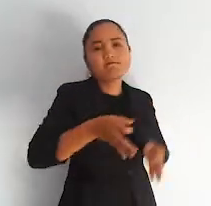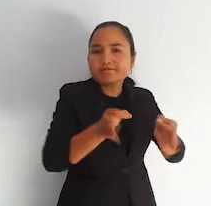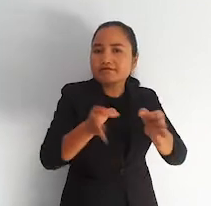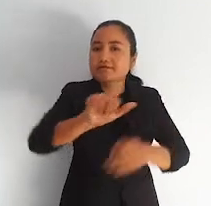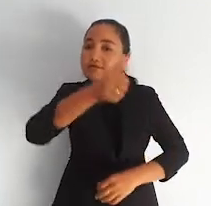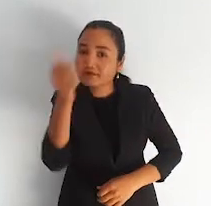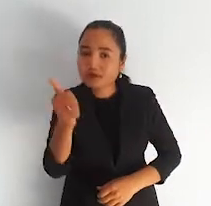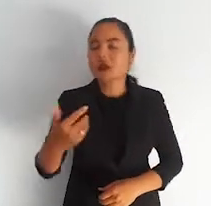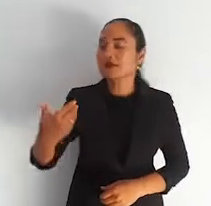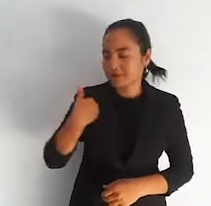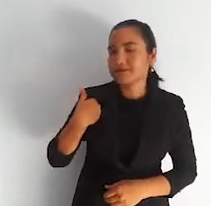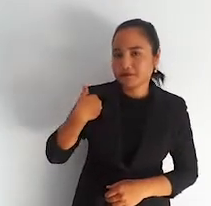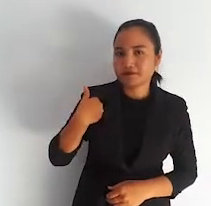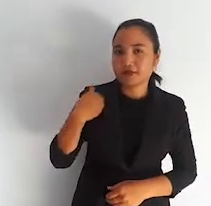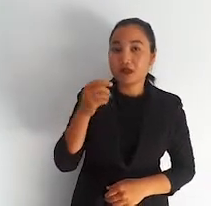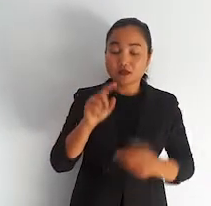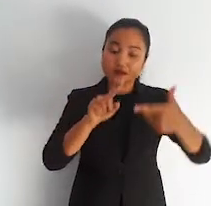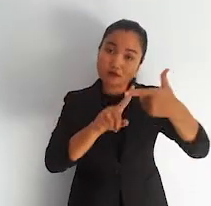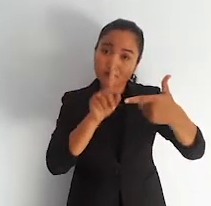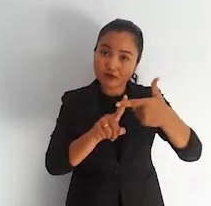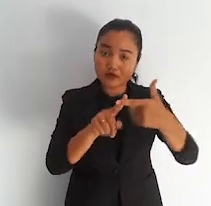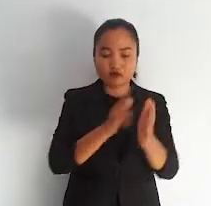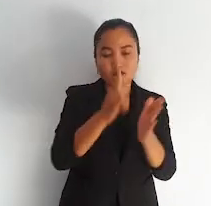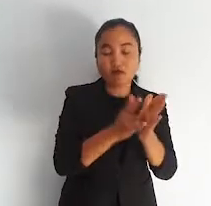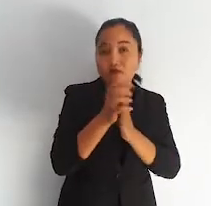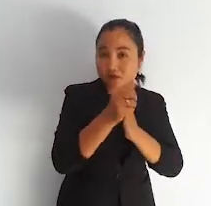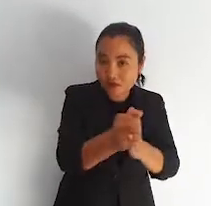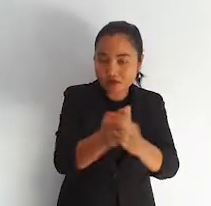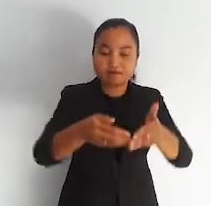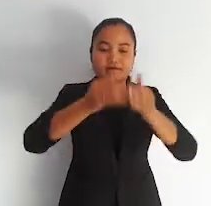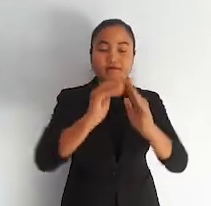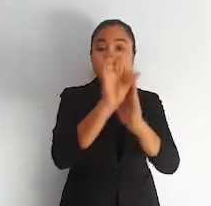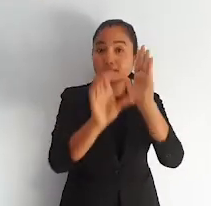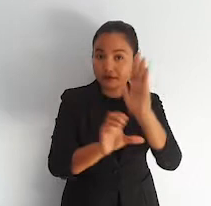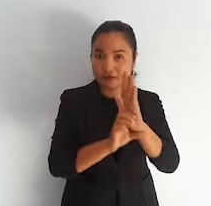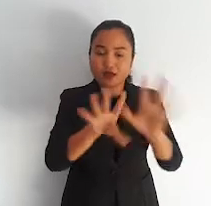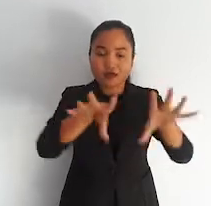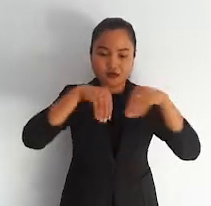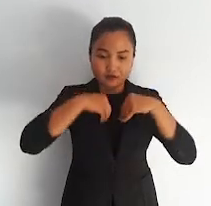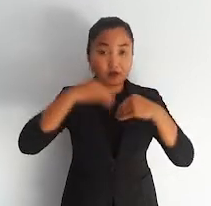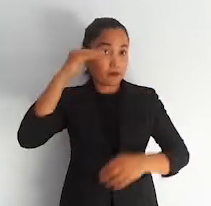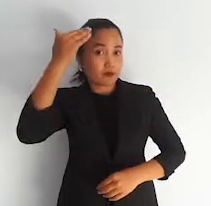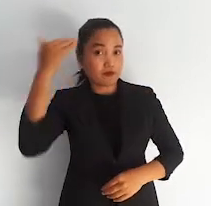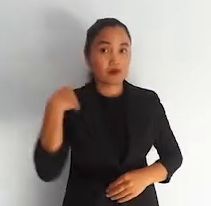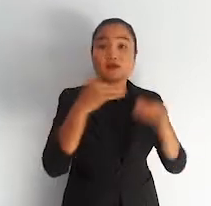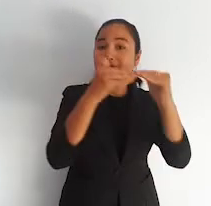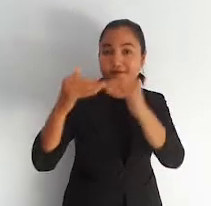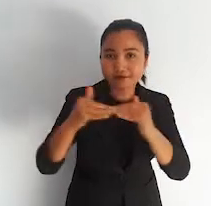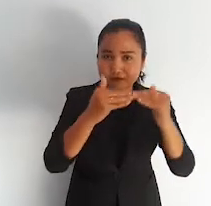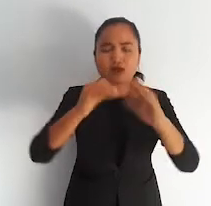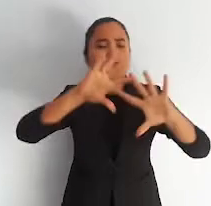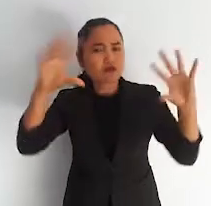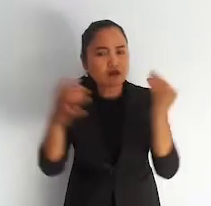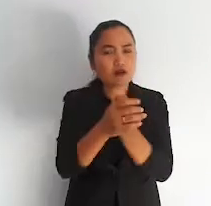ងទៀតទេ មានទី2រាជរដ្ឋាភិបាលត្រូវបង្កើតច្បាប់ទទួលស្គាល់ gender ដោយធានាថាបុគ្គល